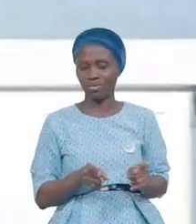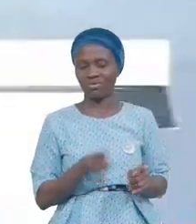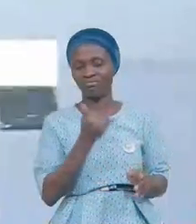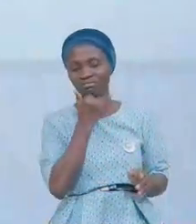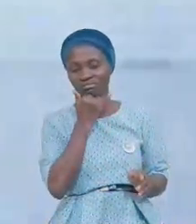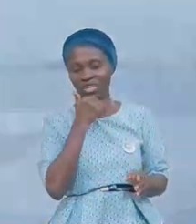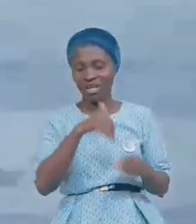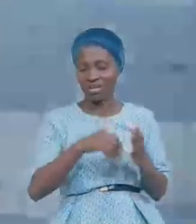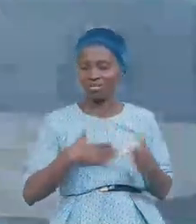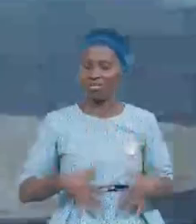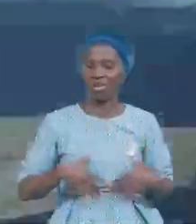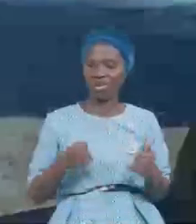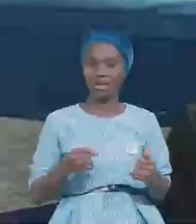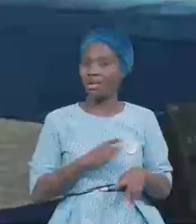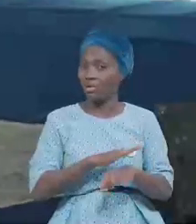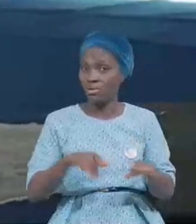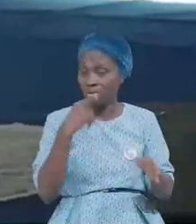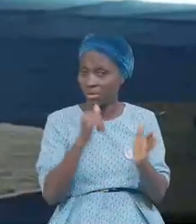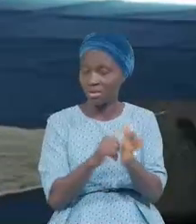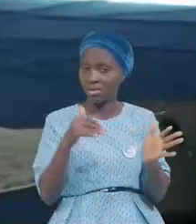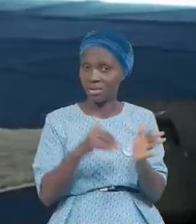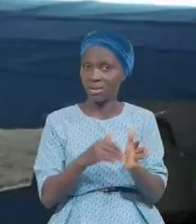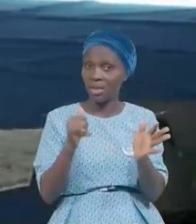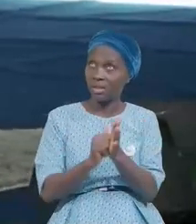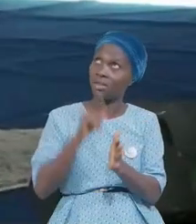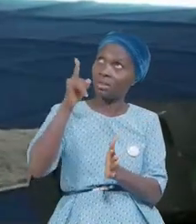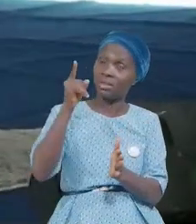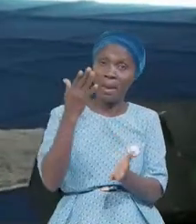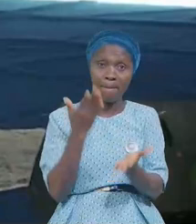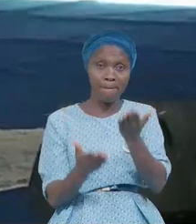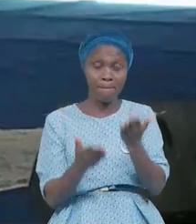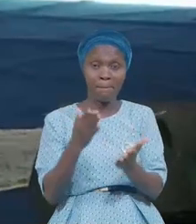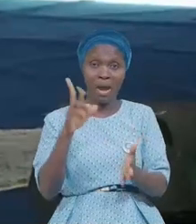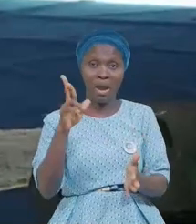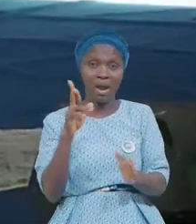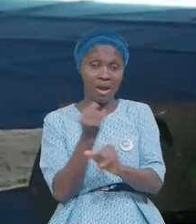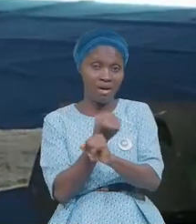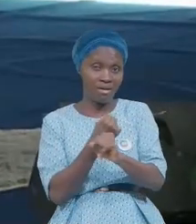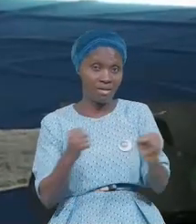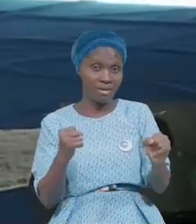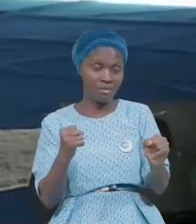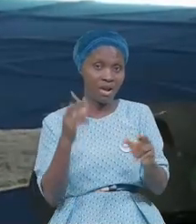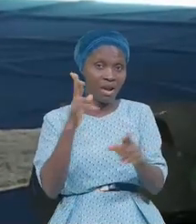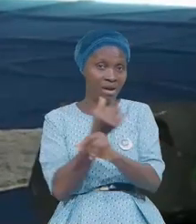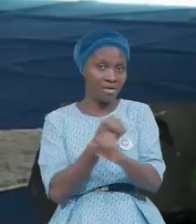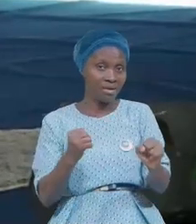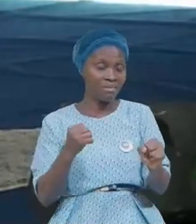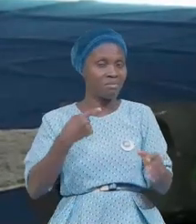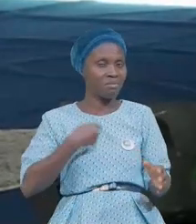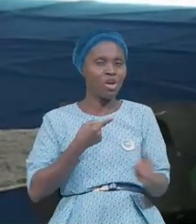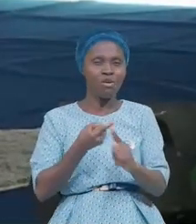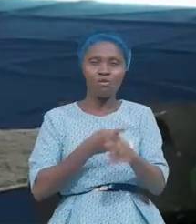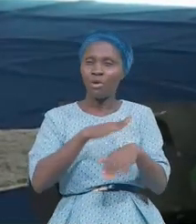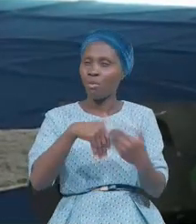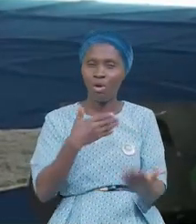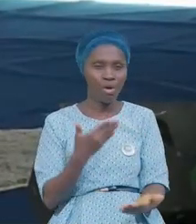s'est donné lui-même afin de me racheter de toute iniquité. Il a